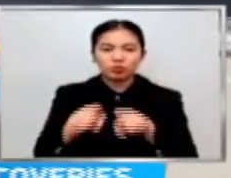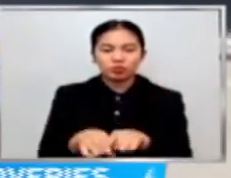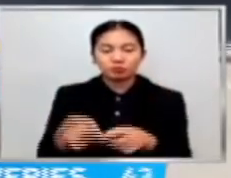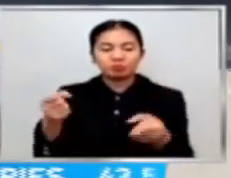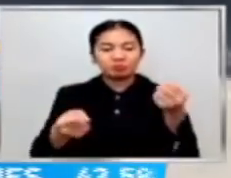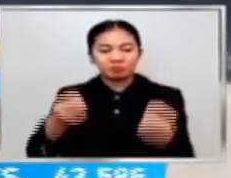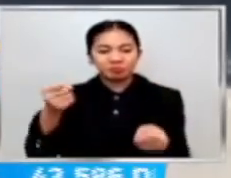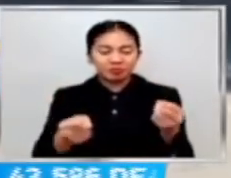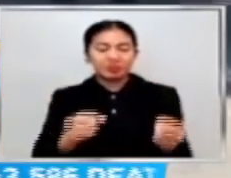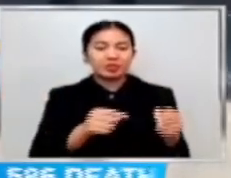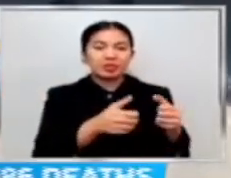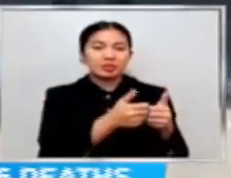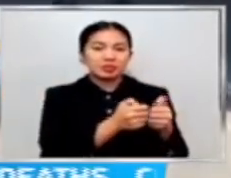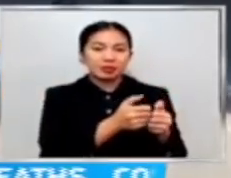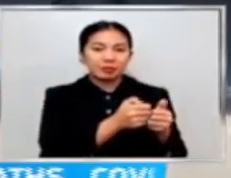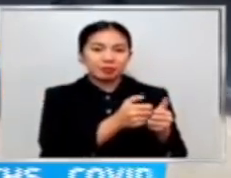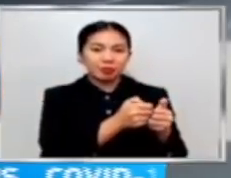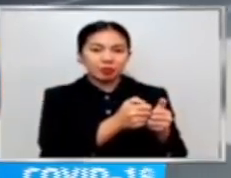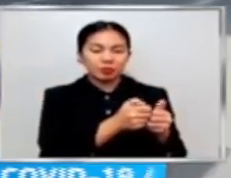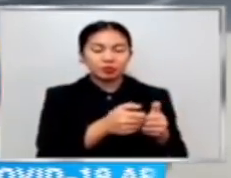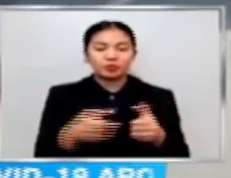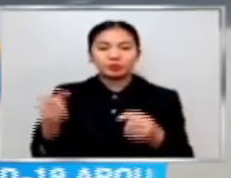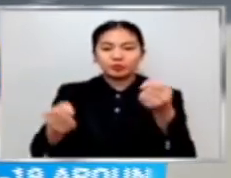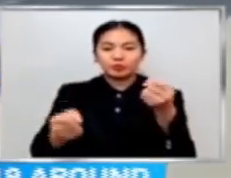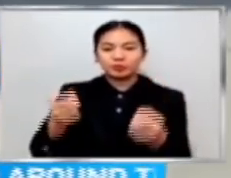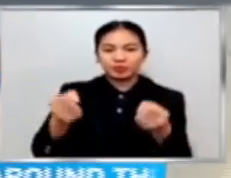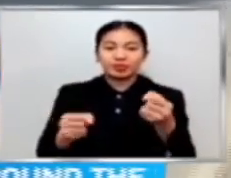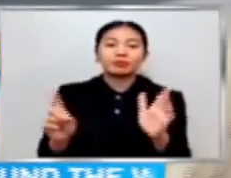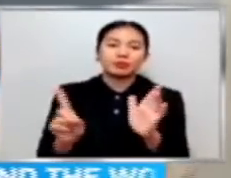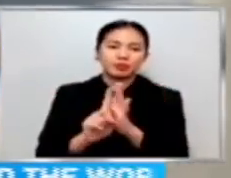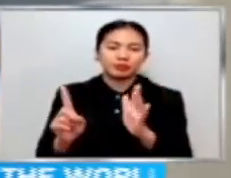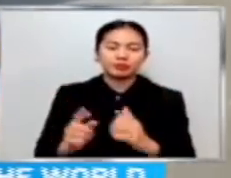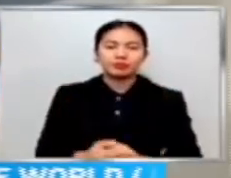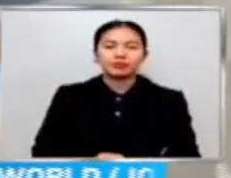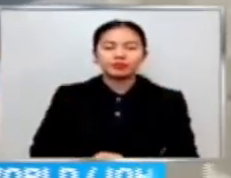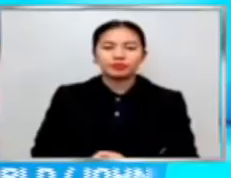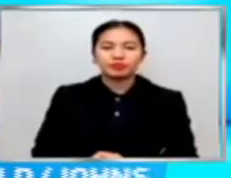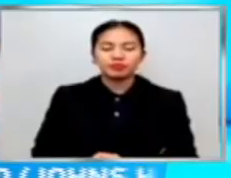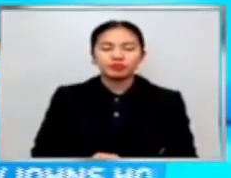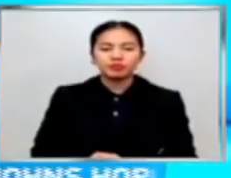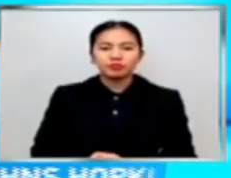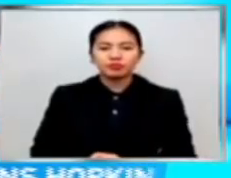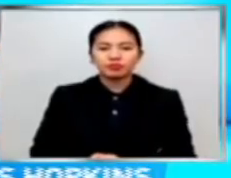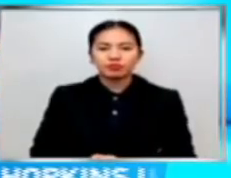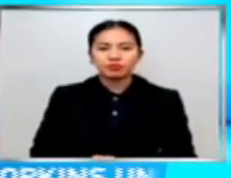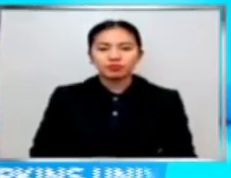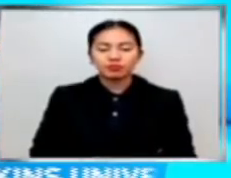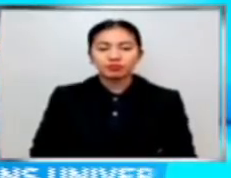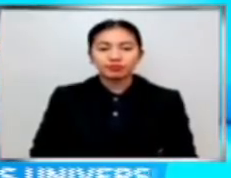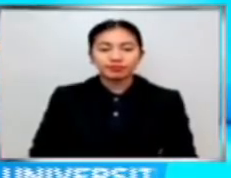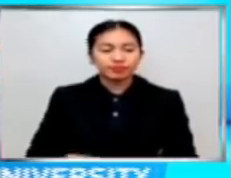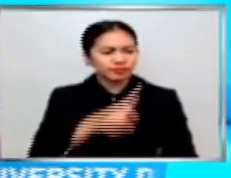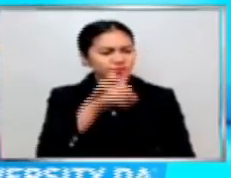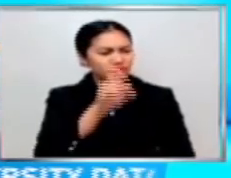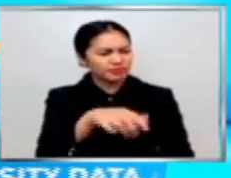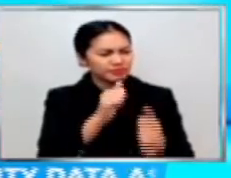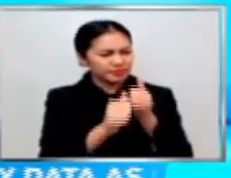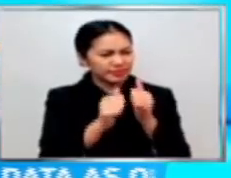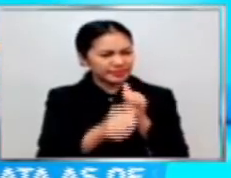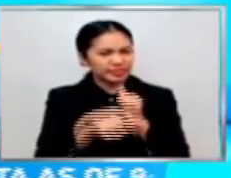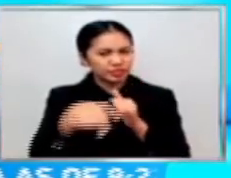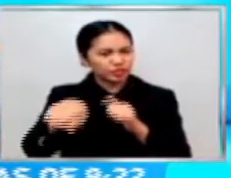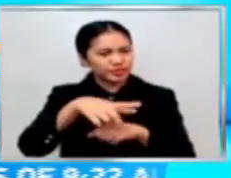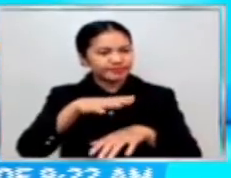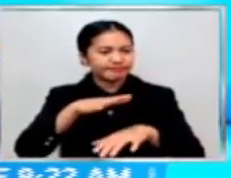batas trapiko. Konnichiwa. Alan, kung sinabi mong pinagbigyan itong mga nahuli nating motorista at mga